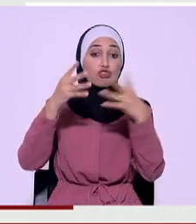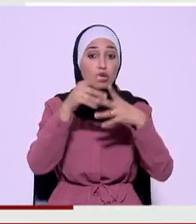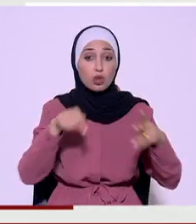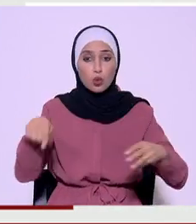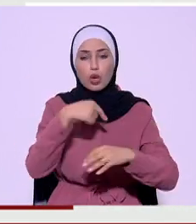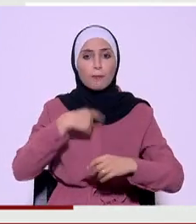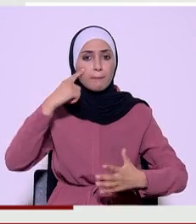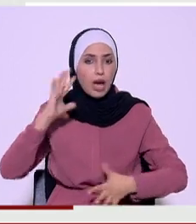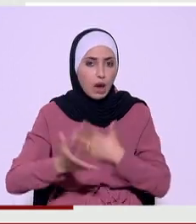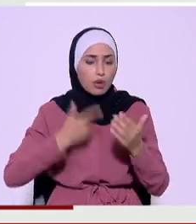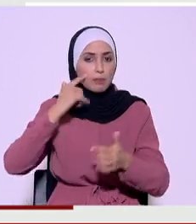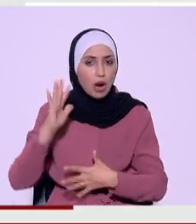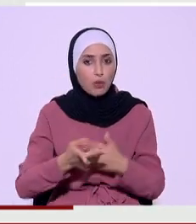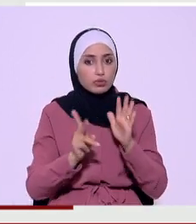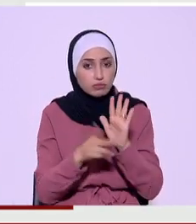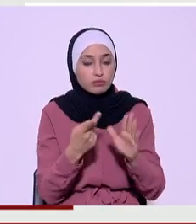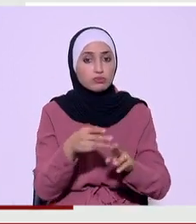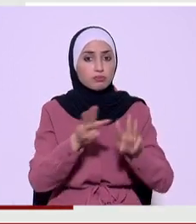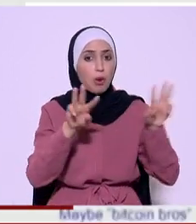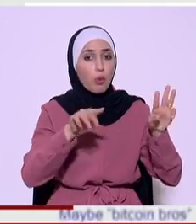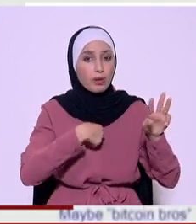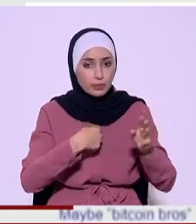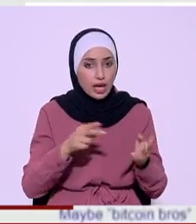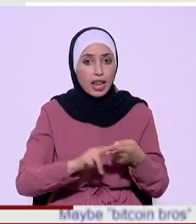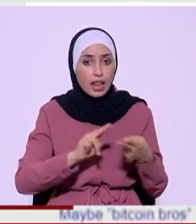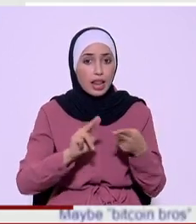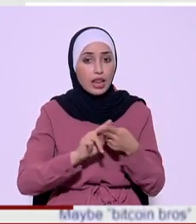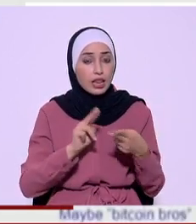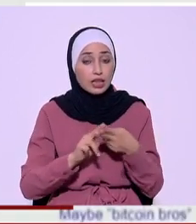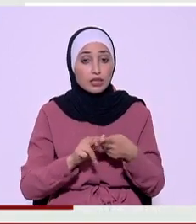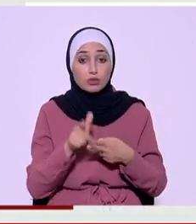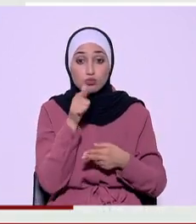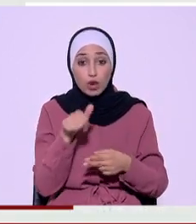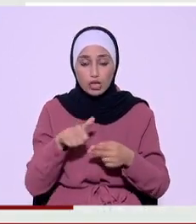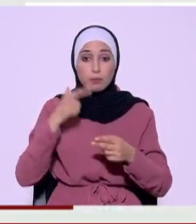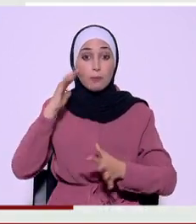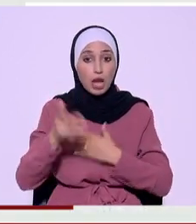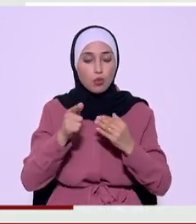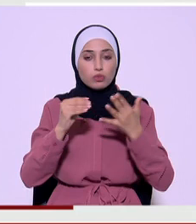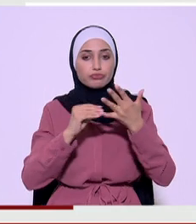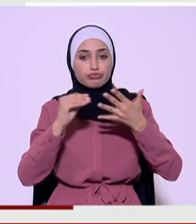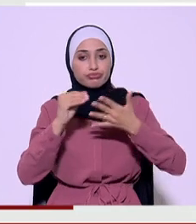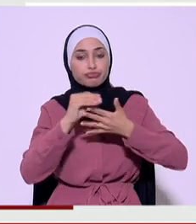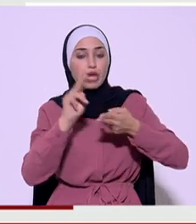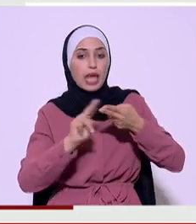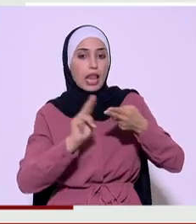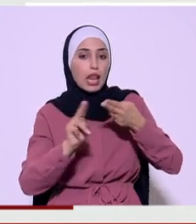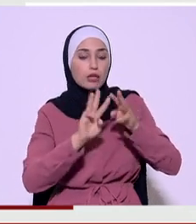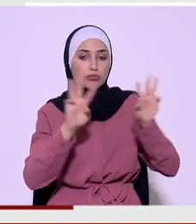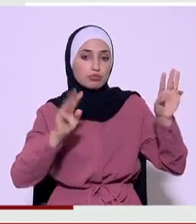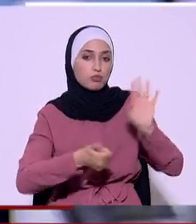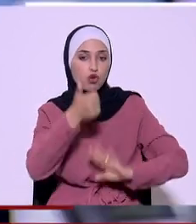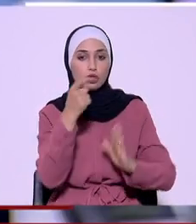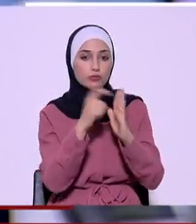للعمل بشكل طبيعي مره اخرى، وبدات ترجع بنسبه 80-90% في الفتره اللي فاتت، وبشكل تدريجي ستصل ل 100%. نعم،